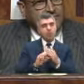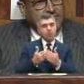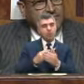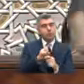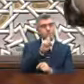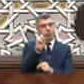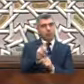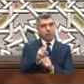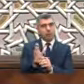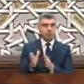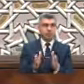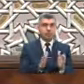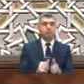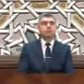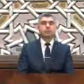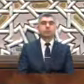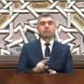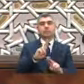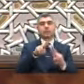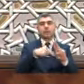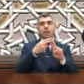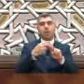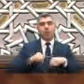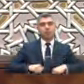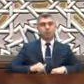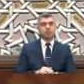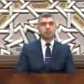وشكرا. جواب السيدة الوزيرة.